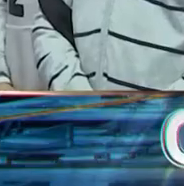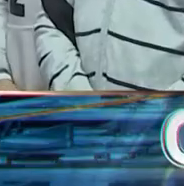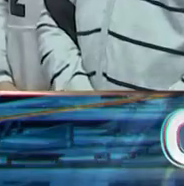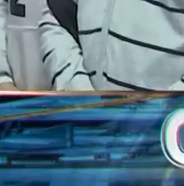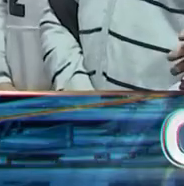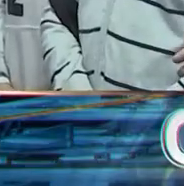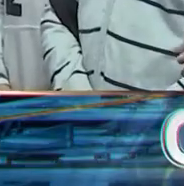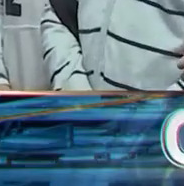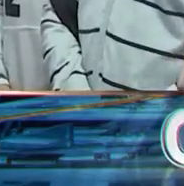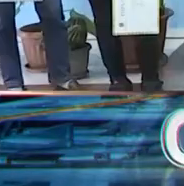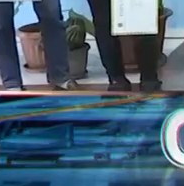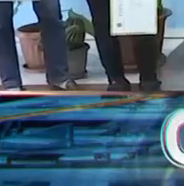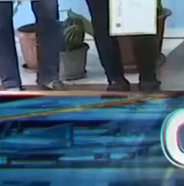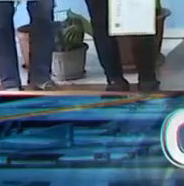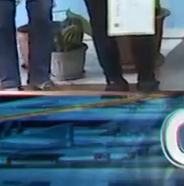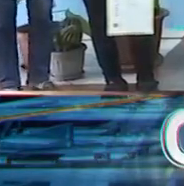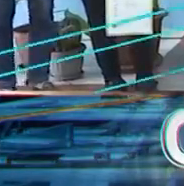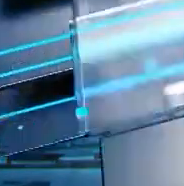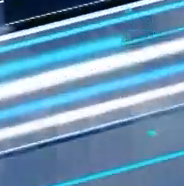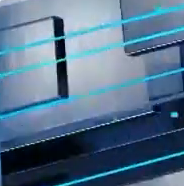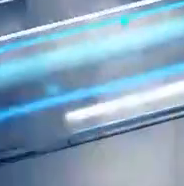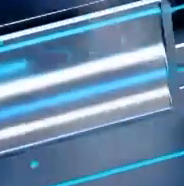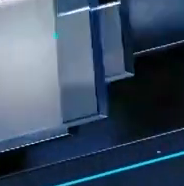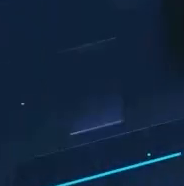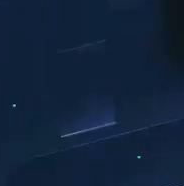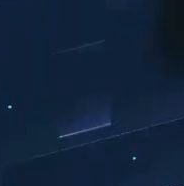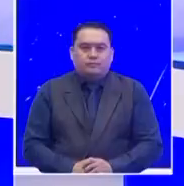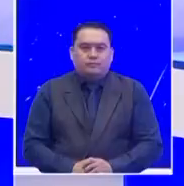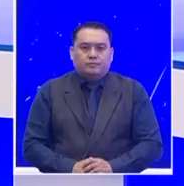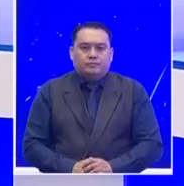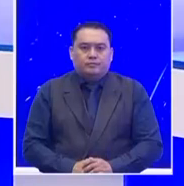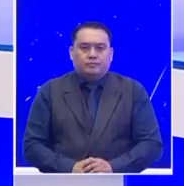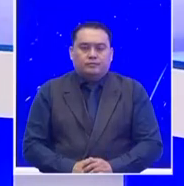призерами на соревнованиях всех уровней по итогам января.